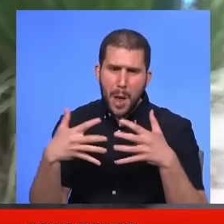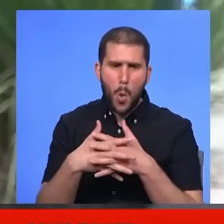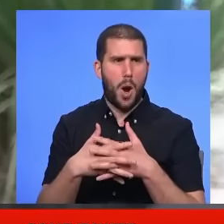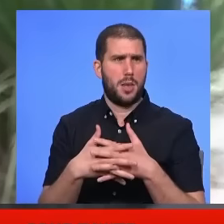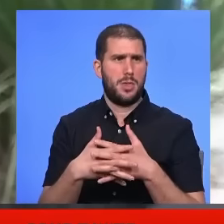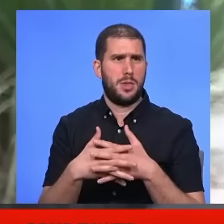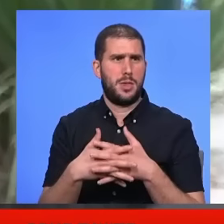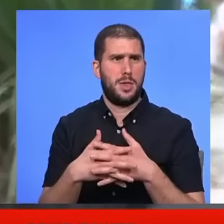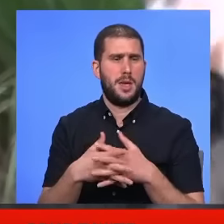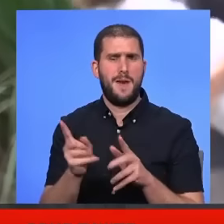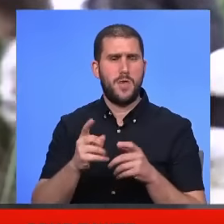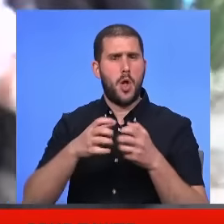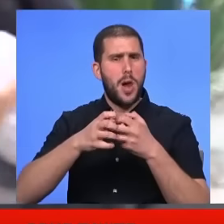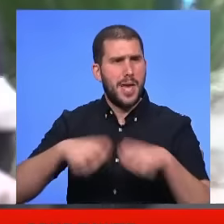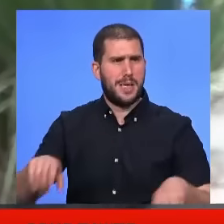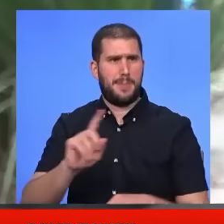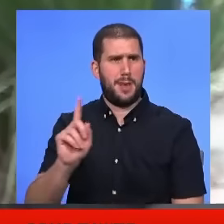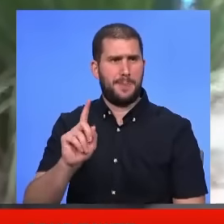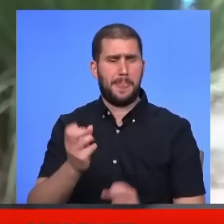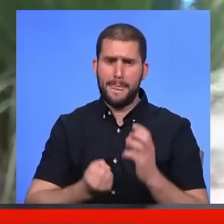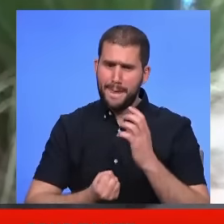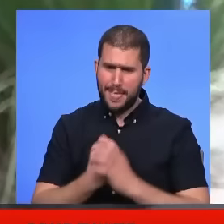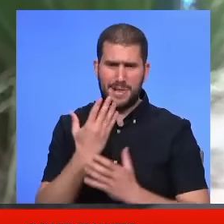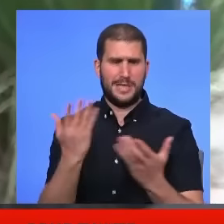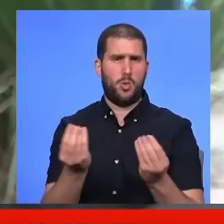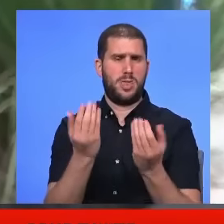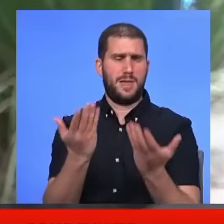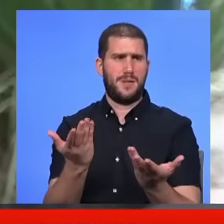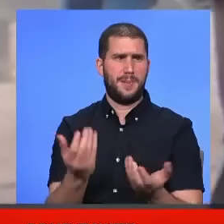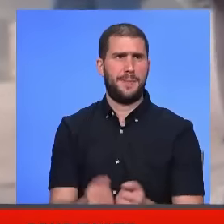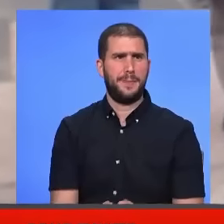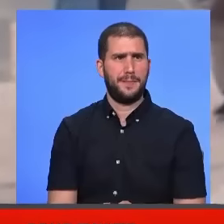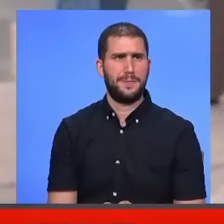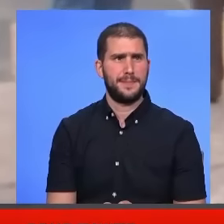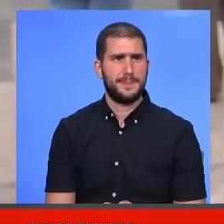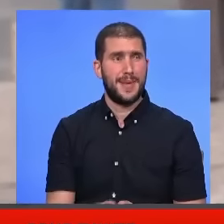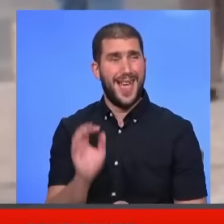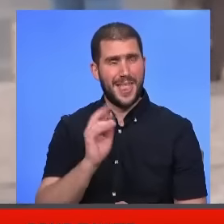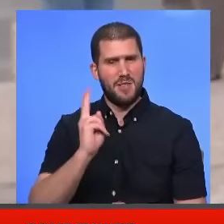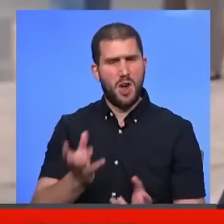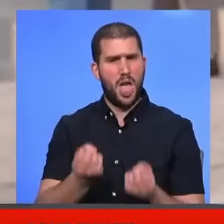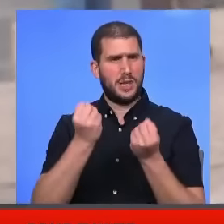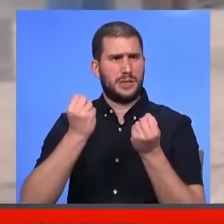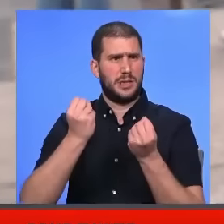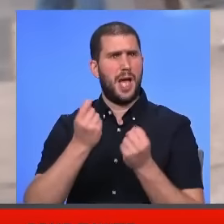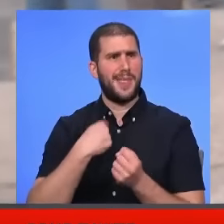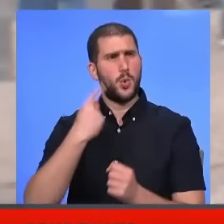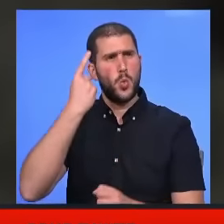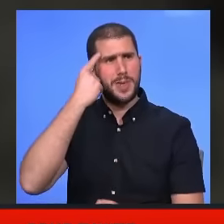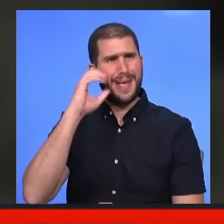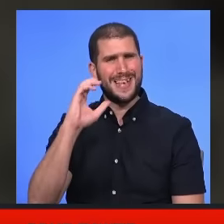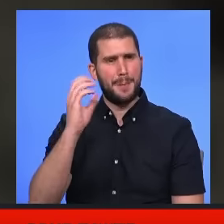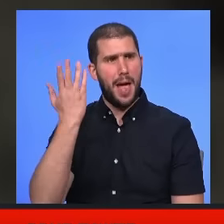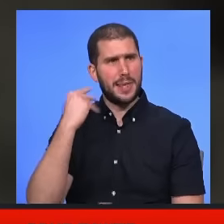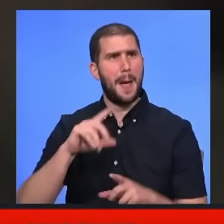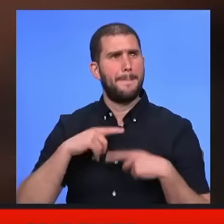מאוחד ולא להתפלג. וליצור את הדבר הזה. עדיין אפשר להציל אותם. אנחנו יודעים